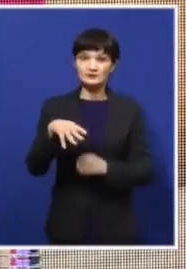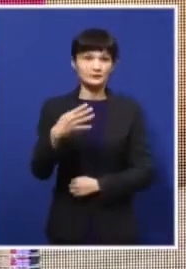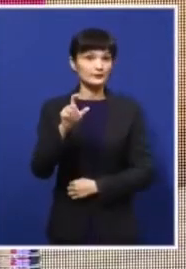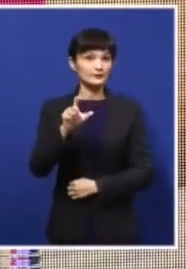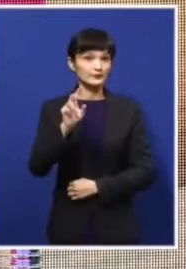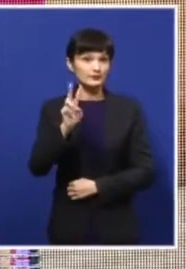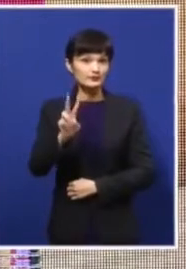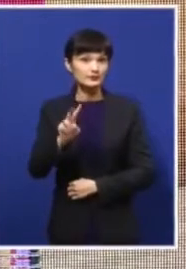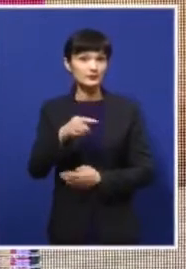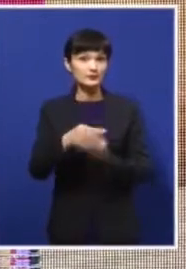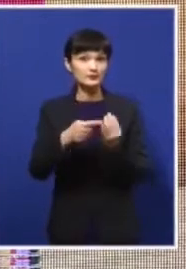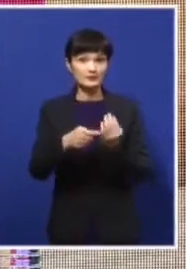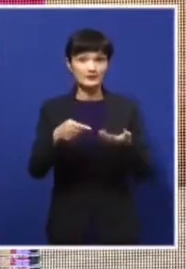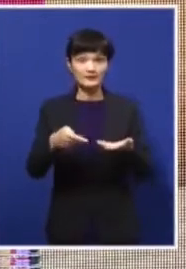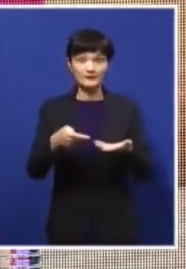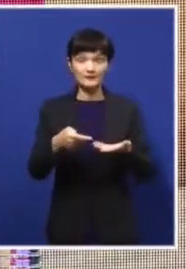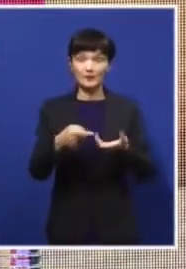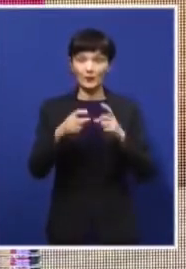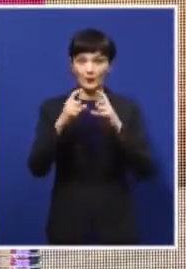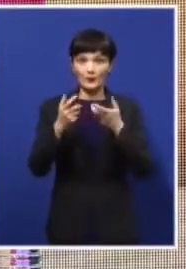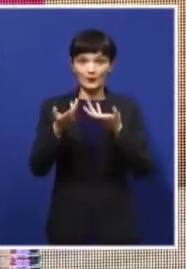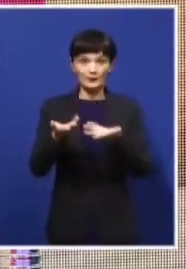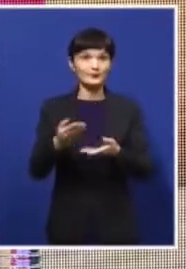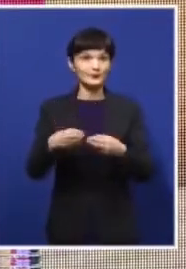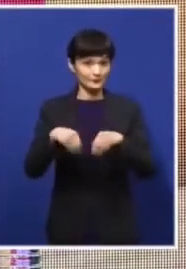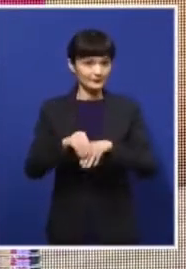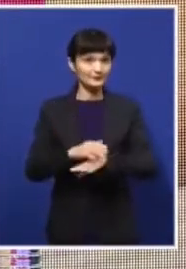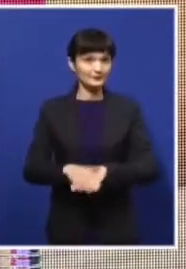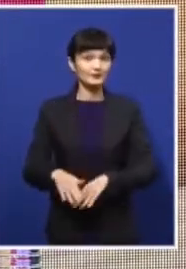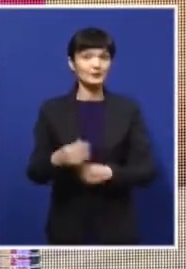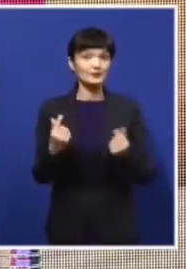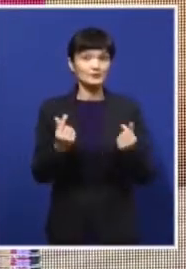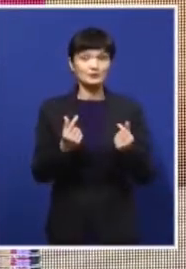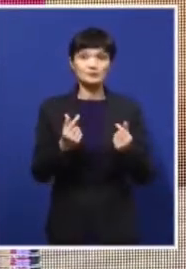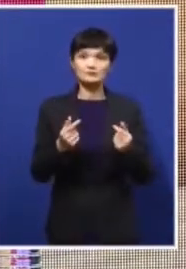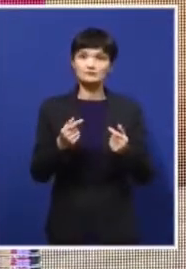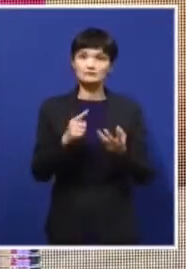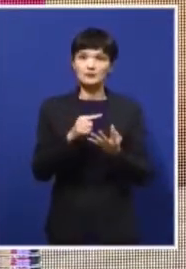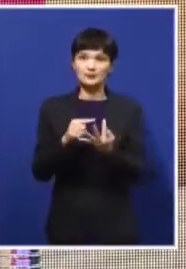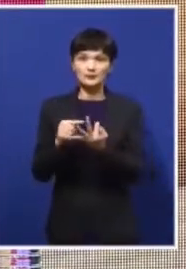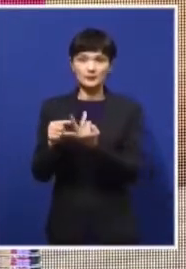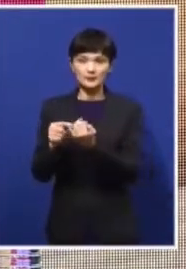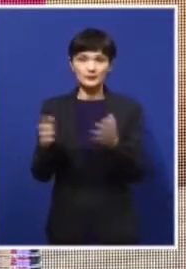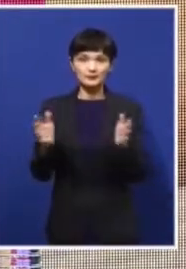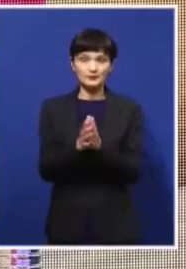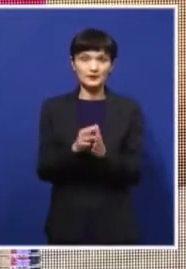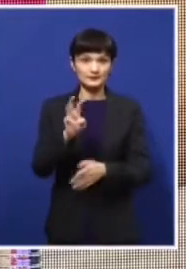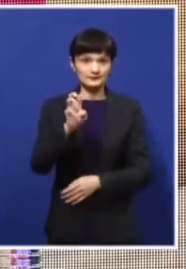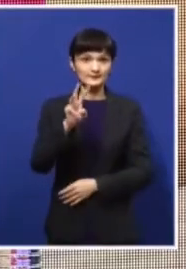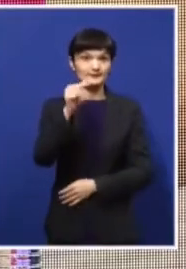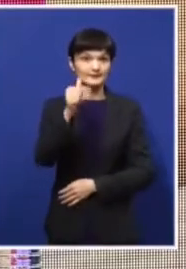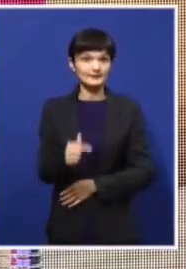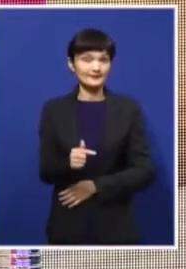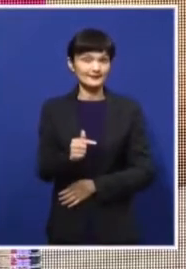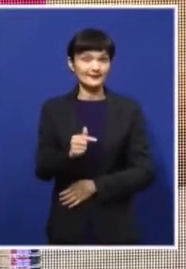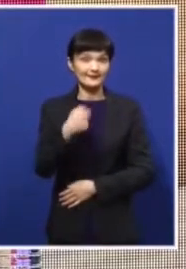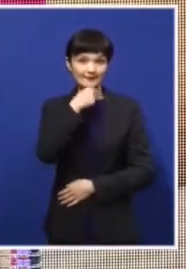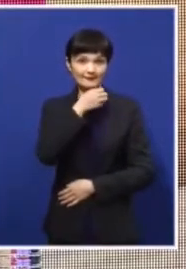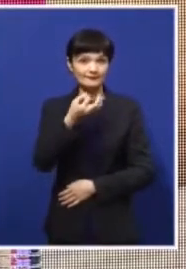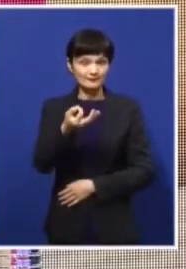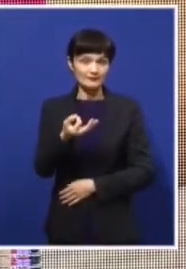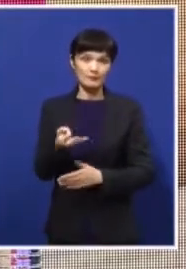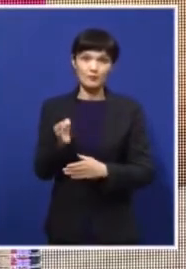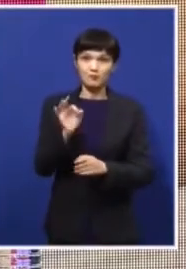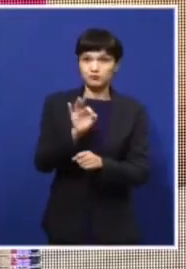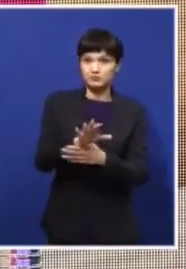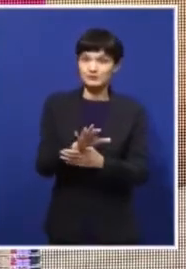的这一个回馈哈，包括了整个加起来是33亿台币的加码回馈。主要